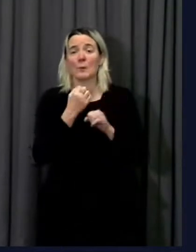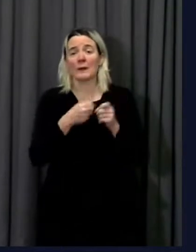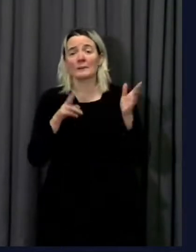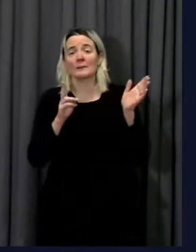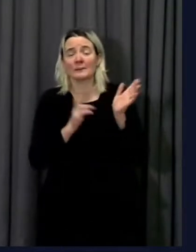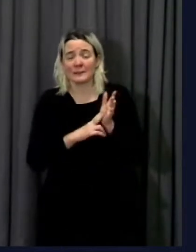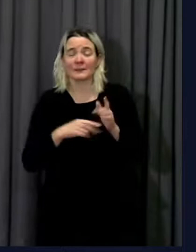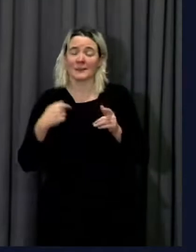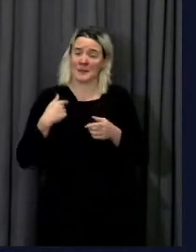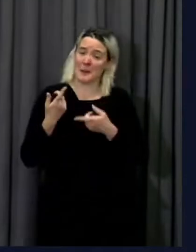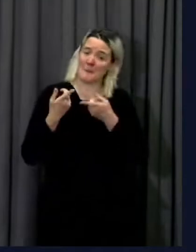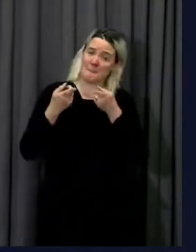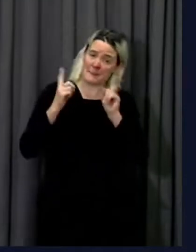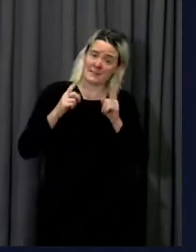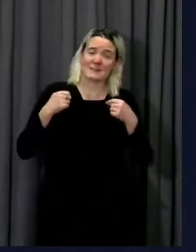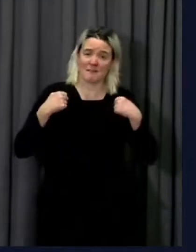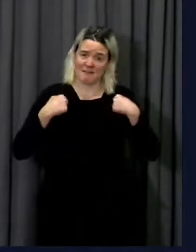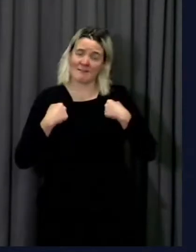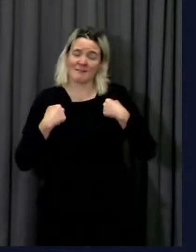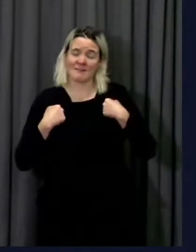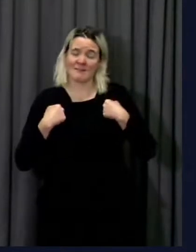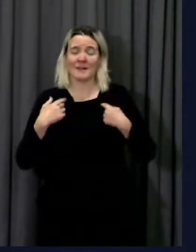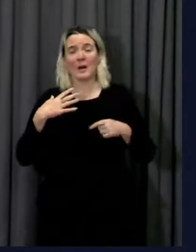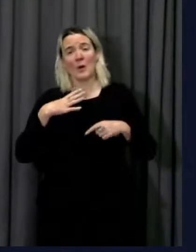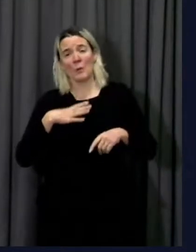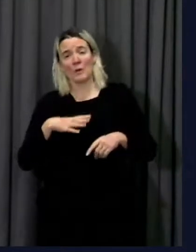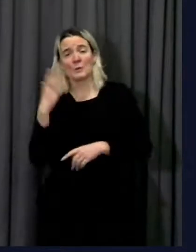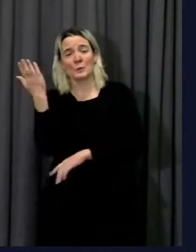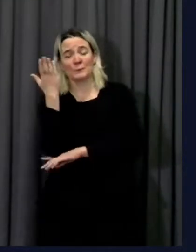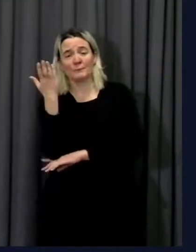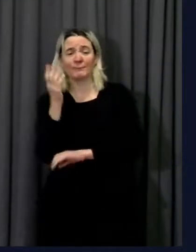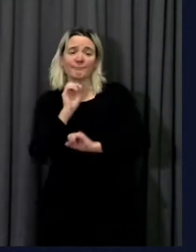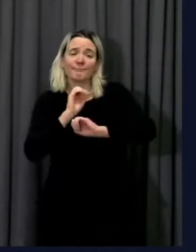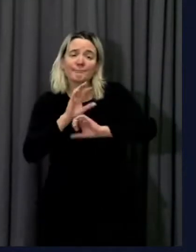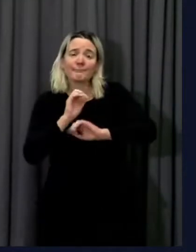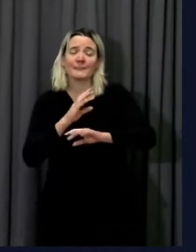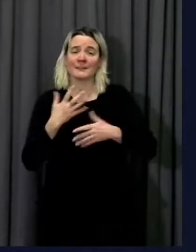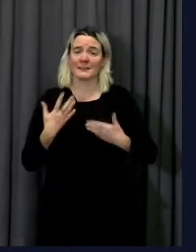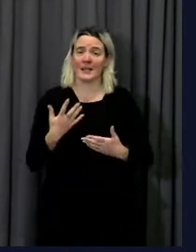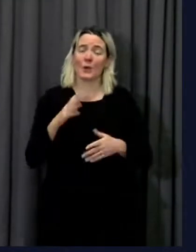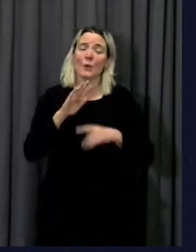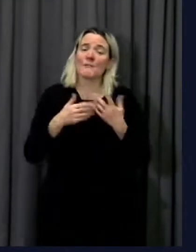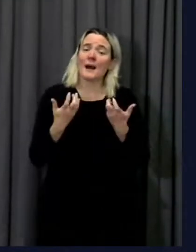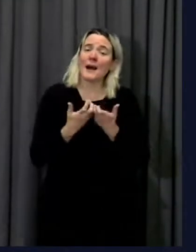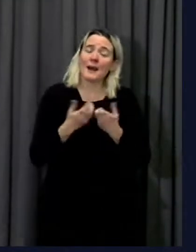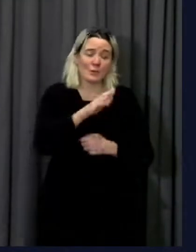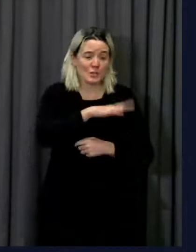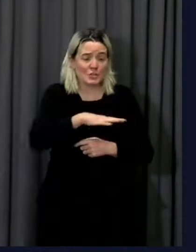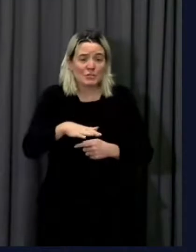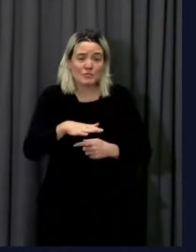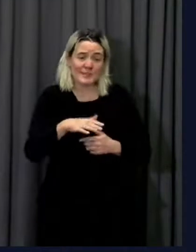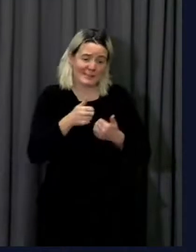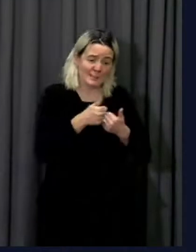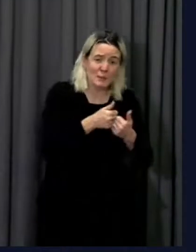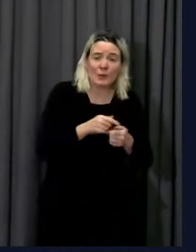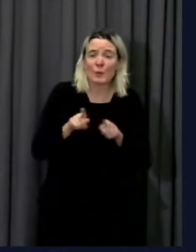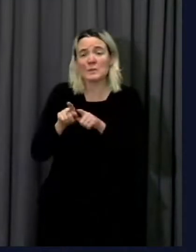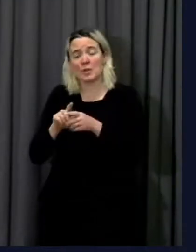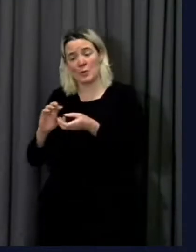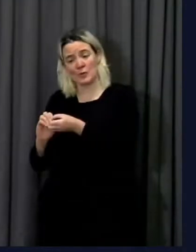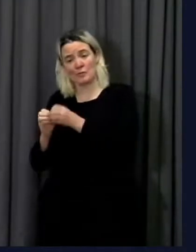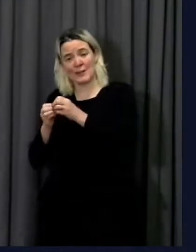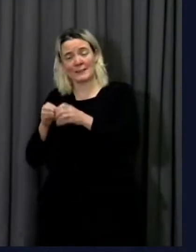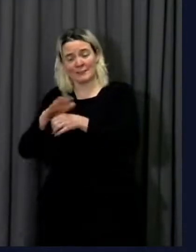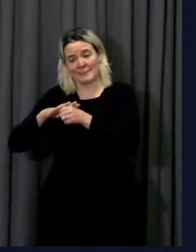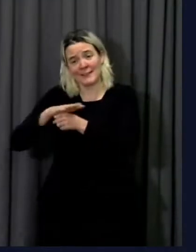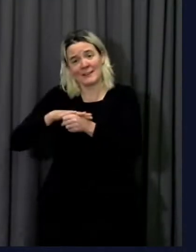today. I want to talk today about how we're supporting children and the creative sector throughout the